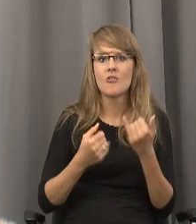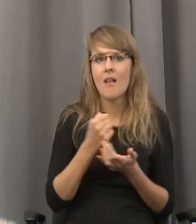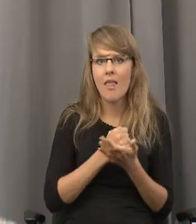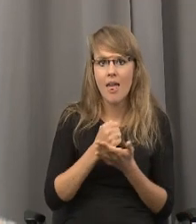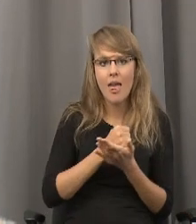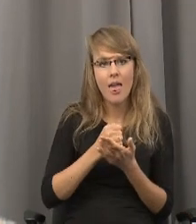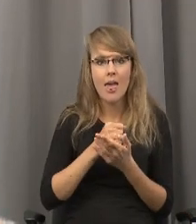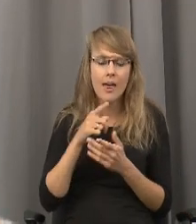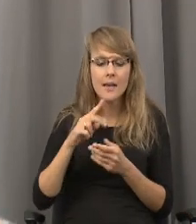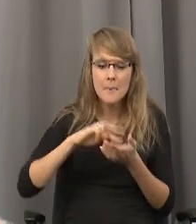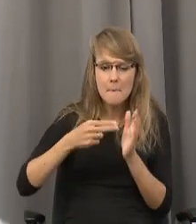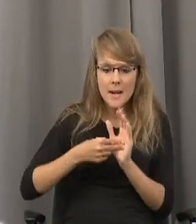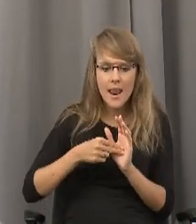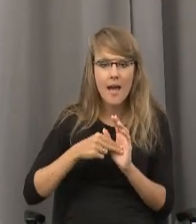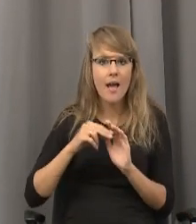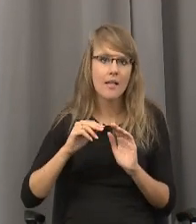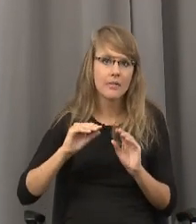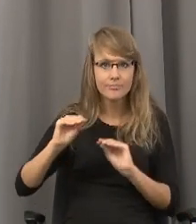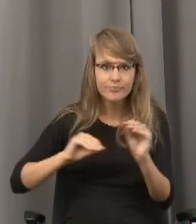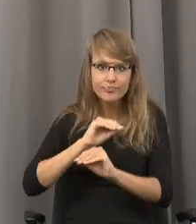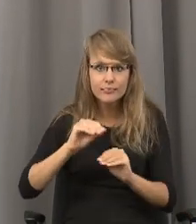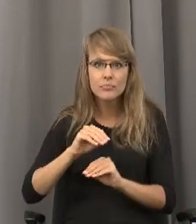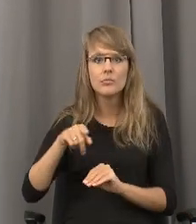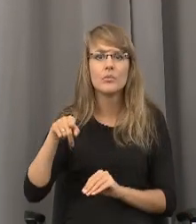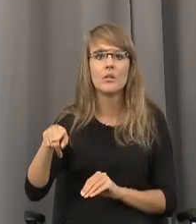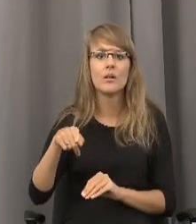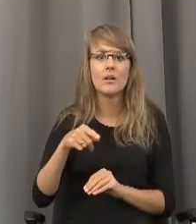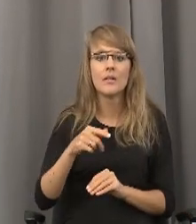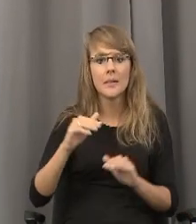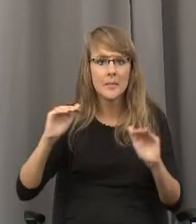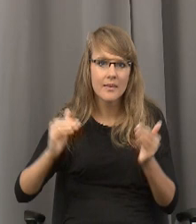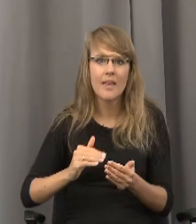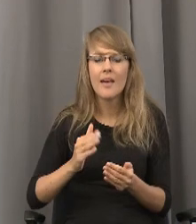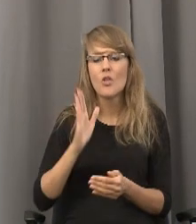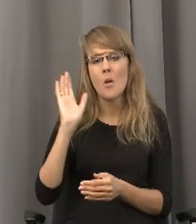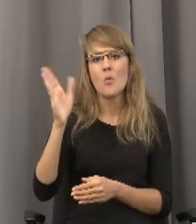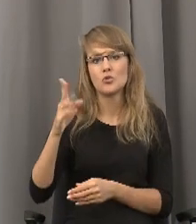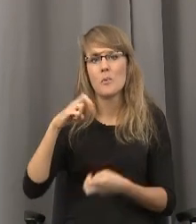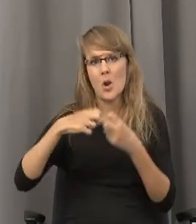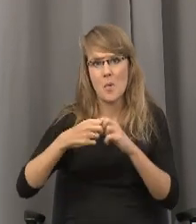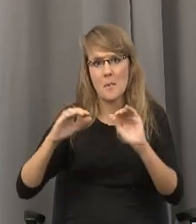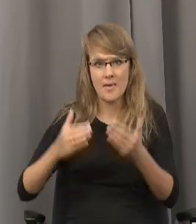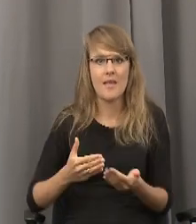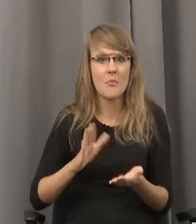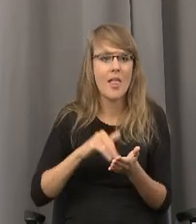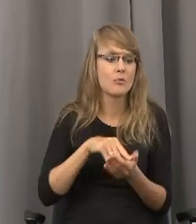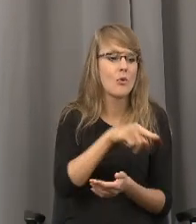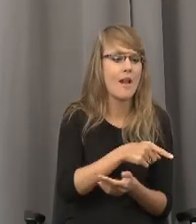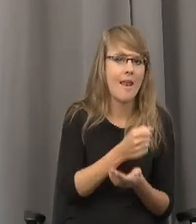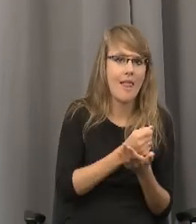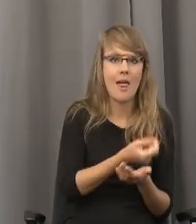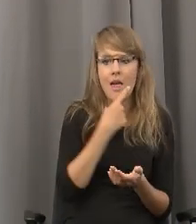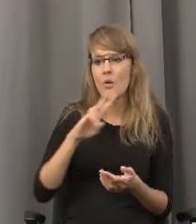Konsekwencja w ordynowaniu leków pozwoli na redukcję liczby powikłań wynikających ze stosowania leków wykluczających się, badania przesiewowe na